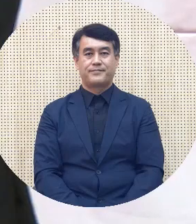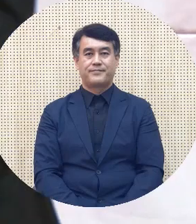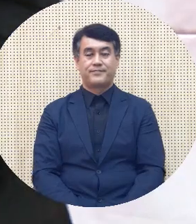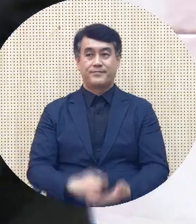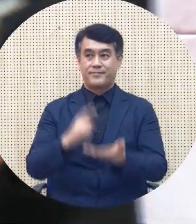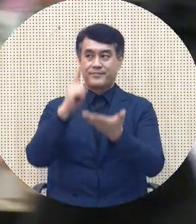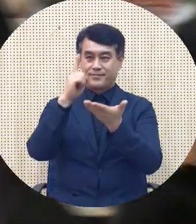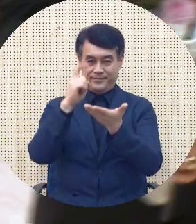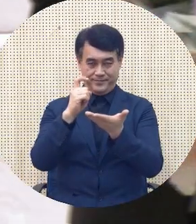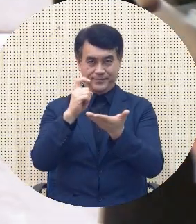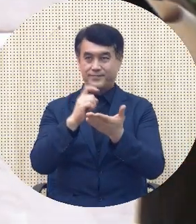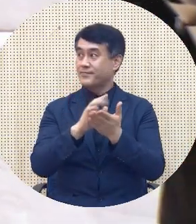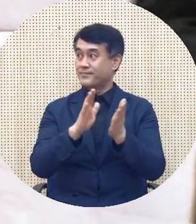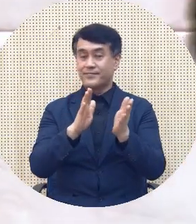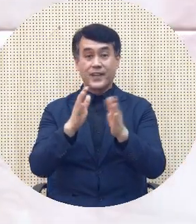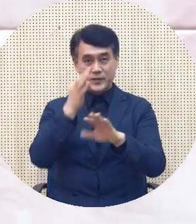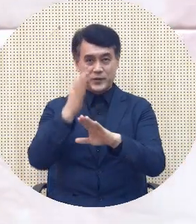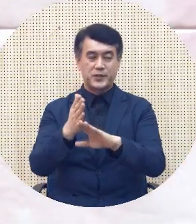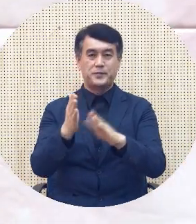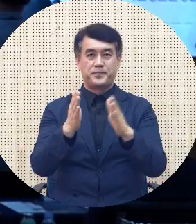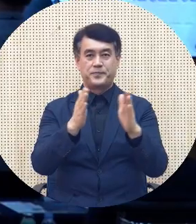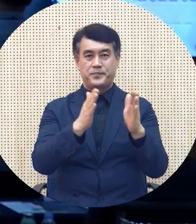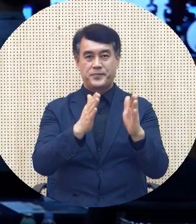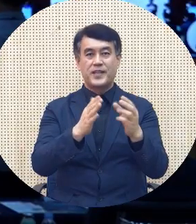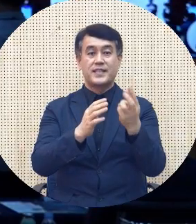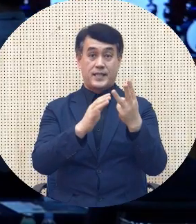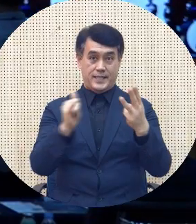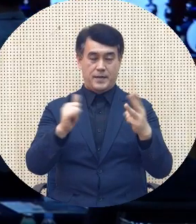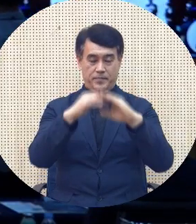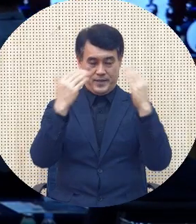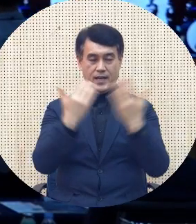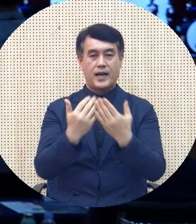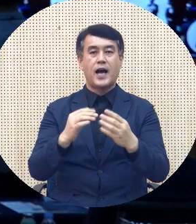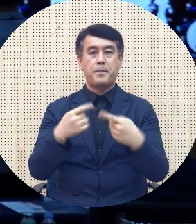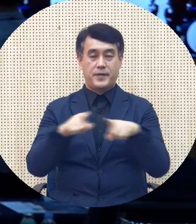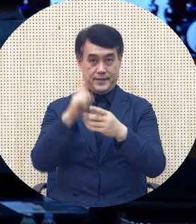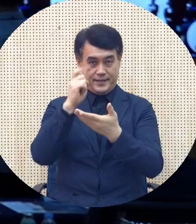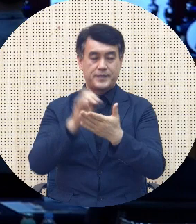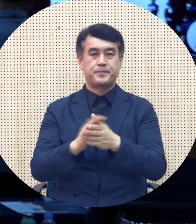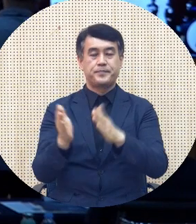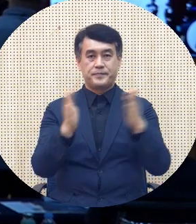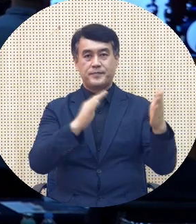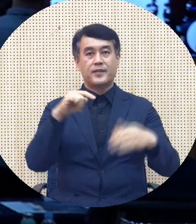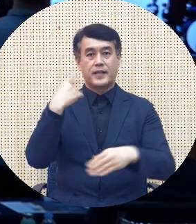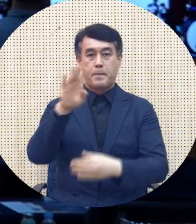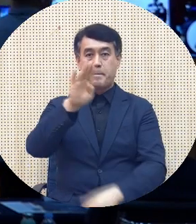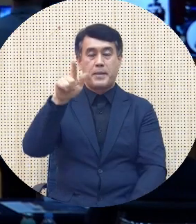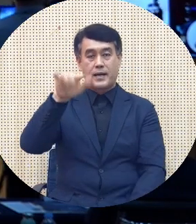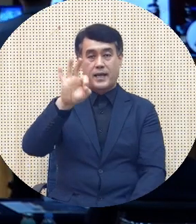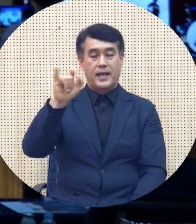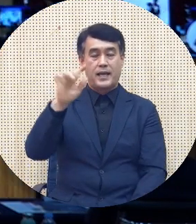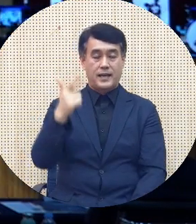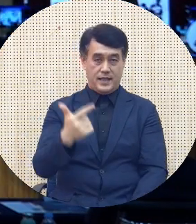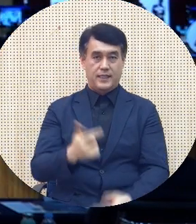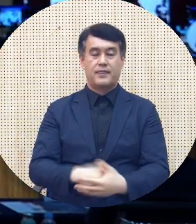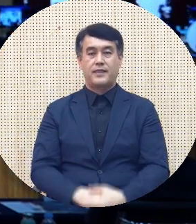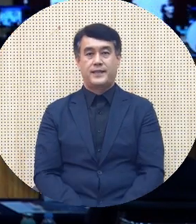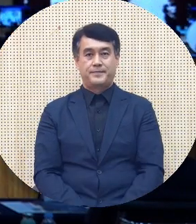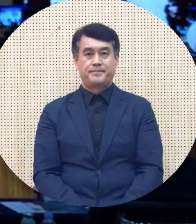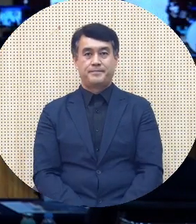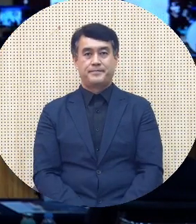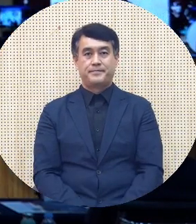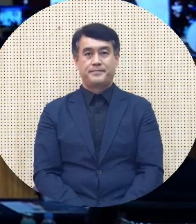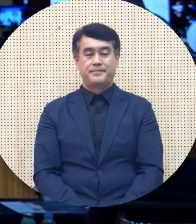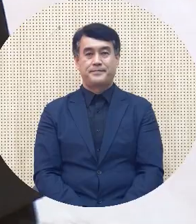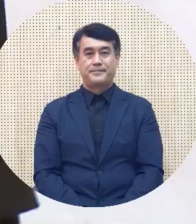사진 촬영 진행. 죄송합니다. 이따 세 분 같이 사진 촬영 진행하겠습니다. 다음은 박애란님 수여하도록 하겠습니다.